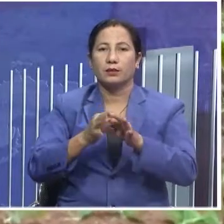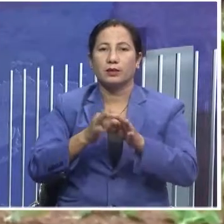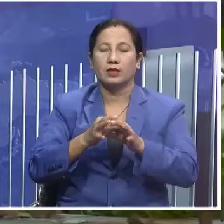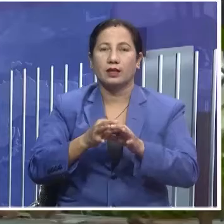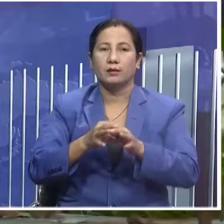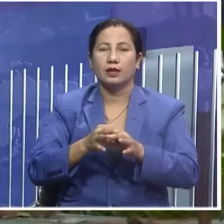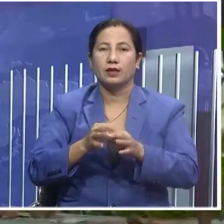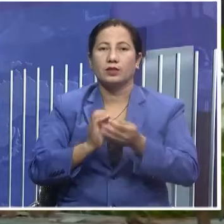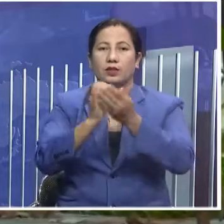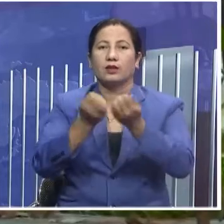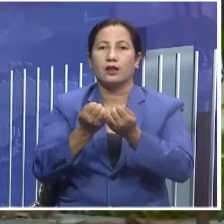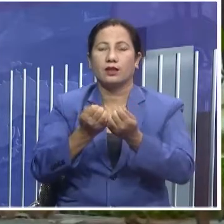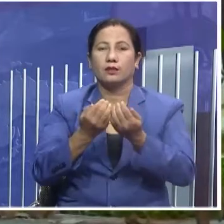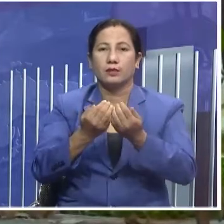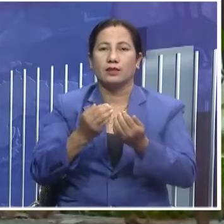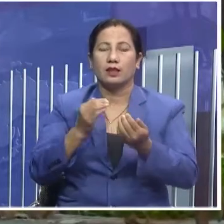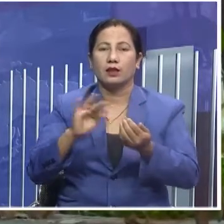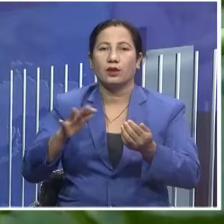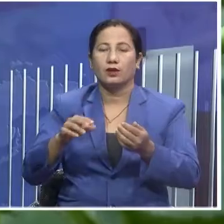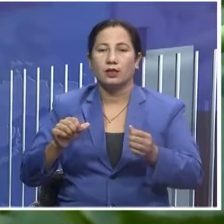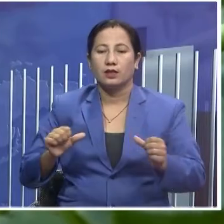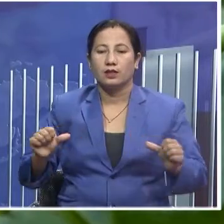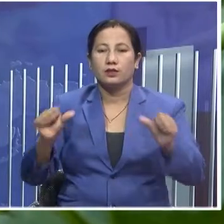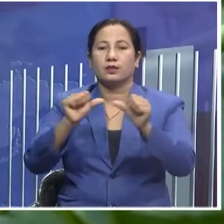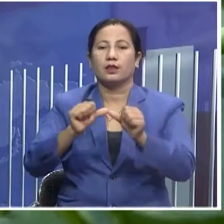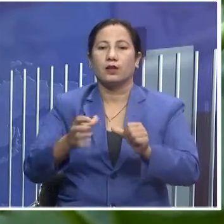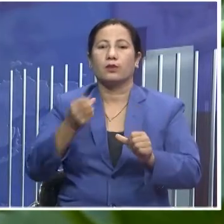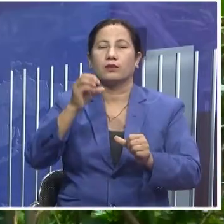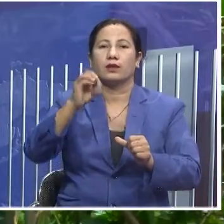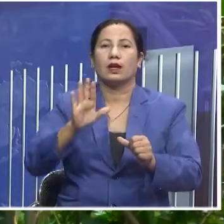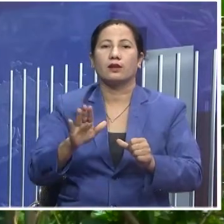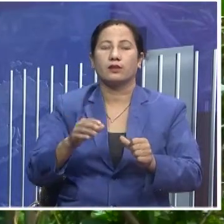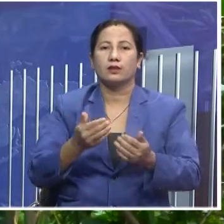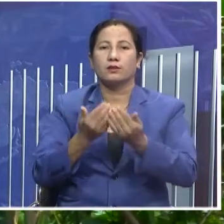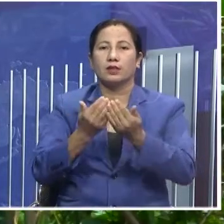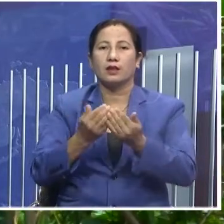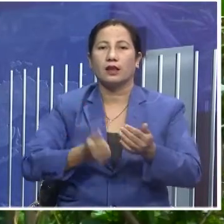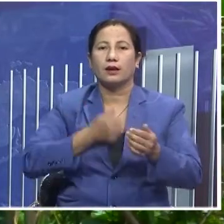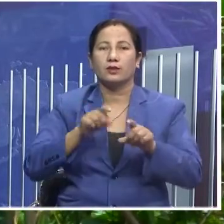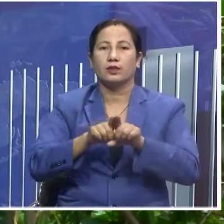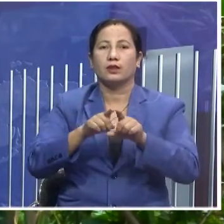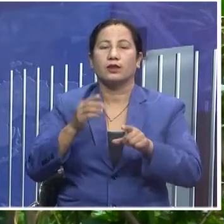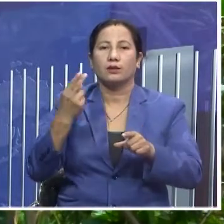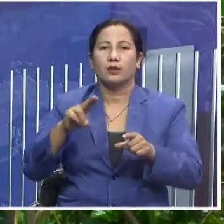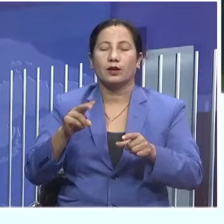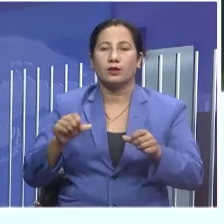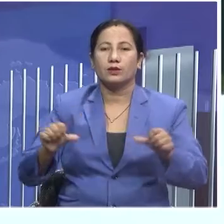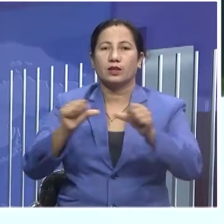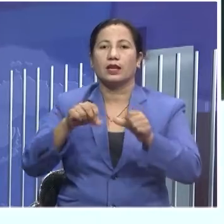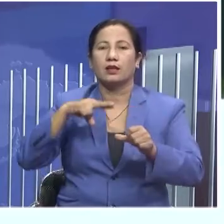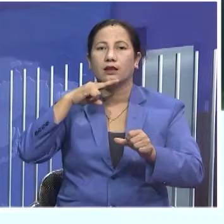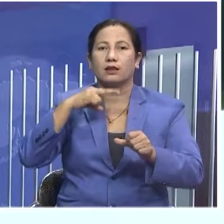गराउन विद्यालयले नै जग्गा उपलब्ध गराउँदै आएको छ। विद्यालयले आफूसँग भएको जग्गा नपुगेपछि